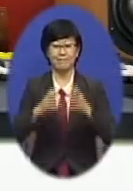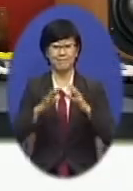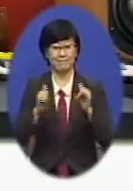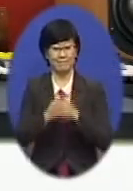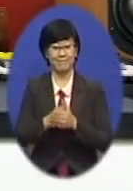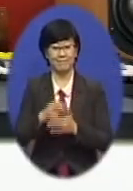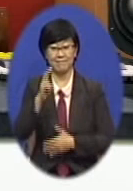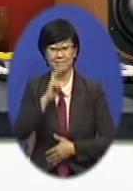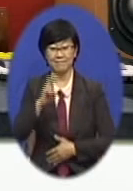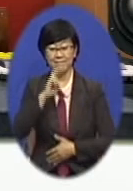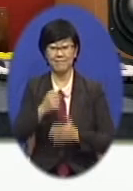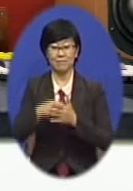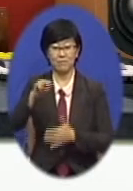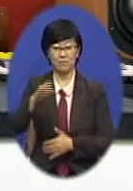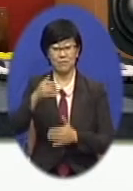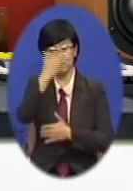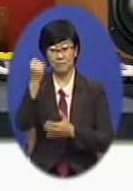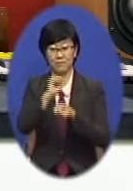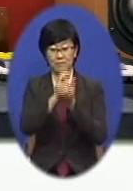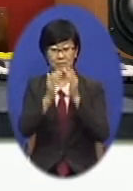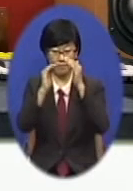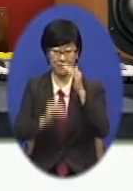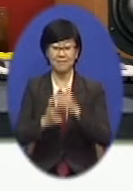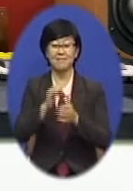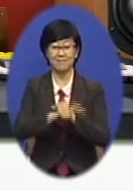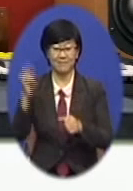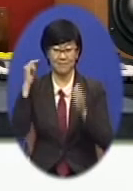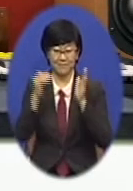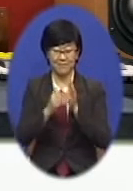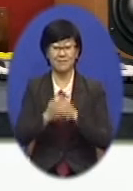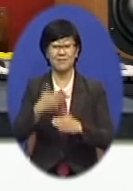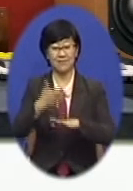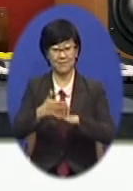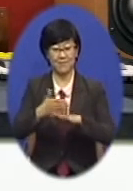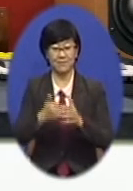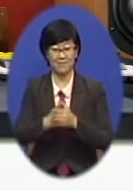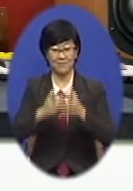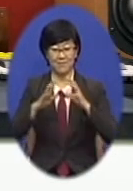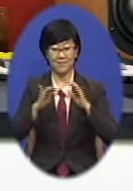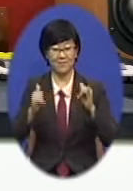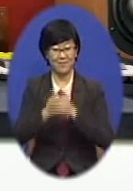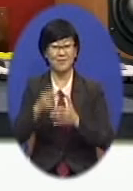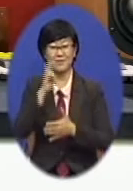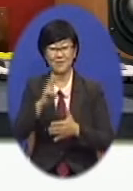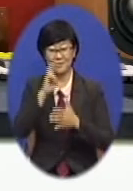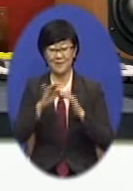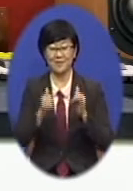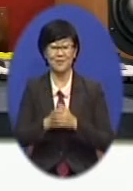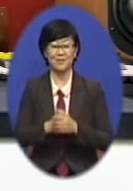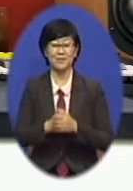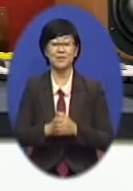가수 송범수 씨의 할미꽃 사연. 아유, 잘 들었습니다. 아유, 고맙습니다. 국민 가수 씨기는. 네.